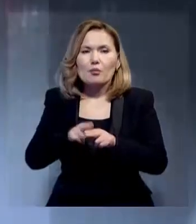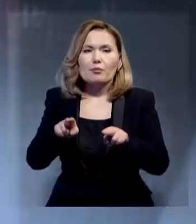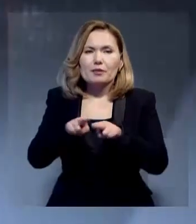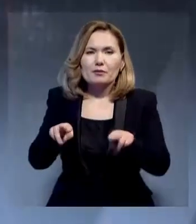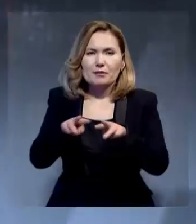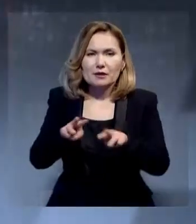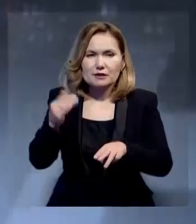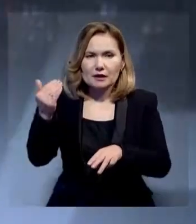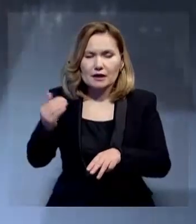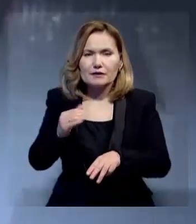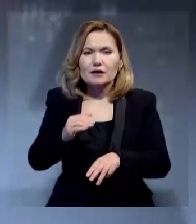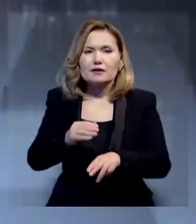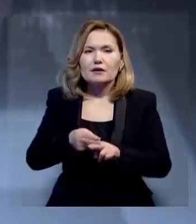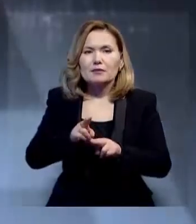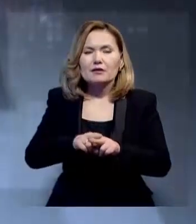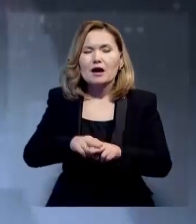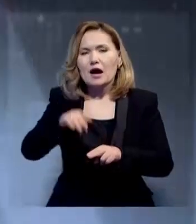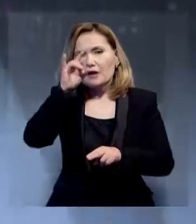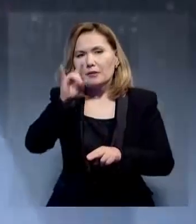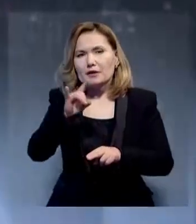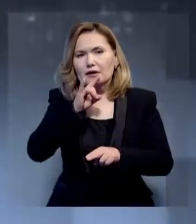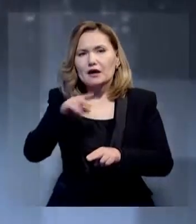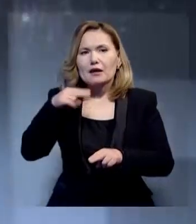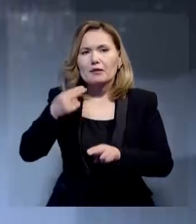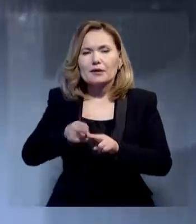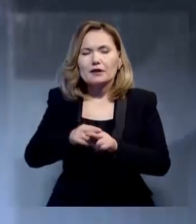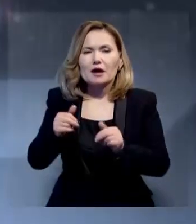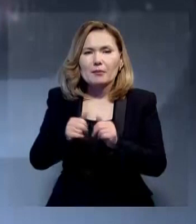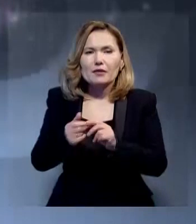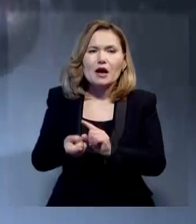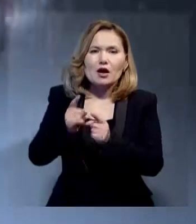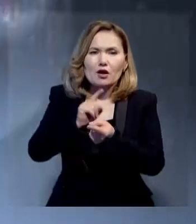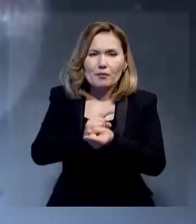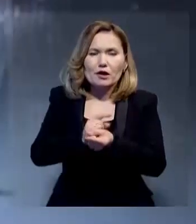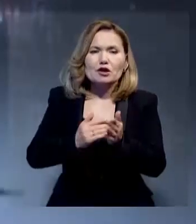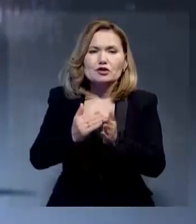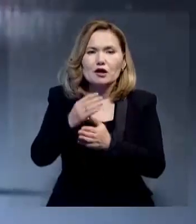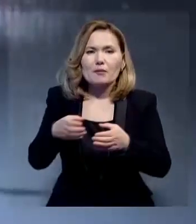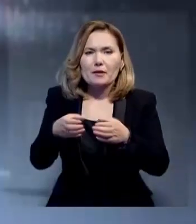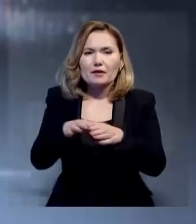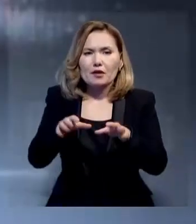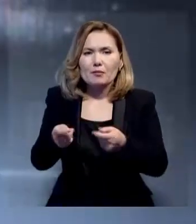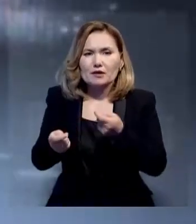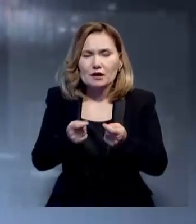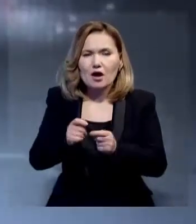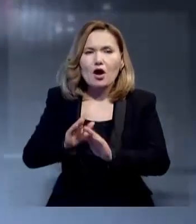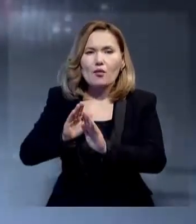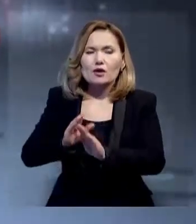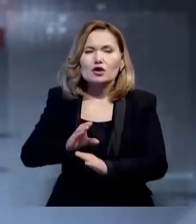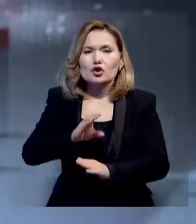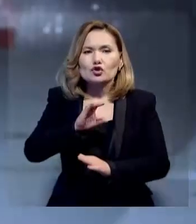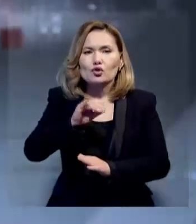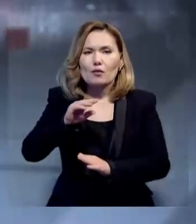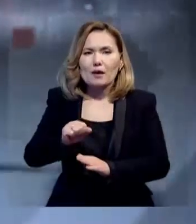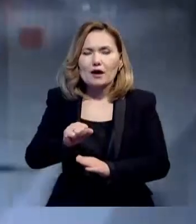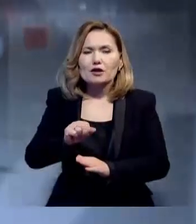Бұны премьер-министр айтты. Әлихан Смайылов Қазақстан президенті жанындағы реформалар жөніндегі жоғары кеңес төрағасының орынбасары сэр